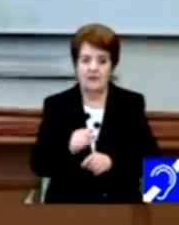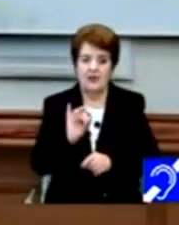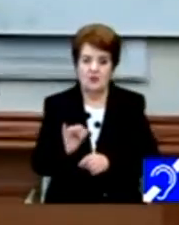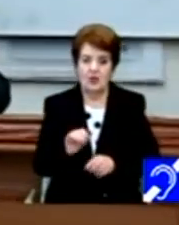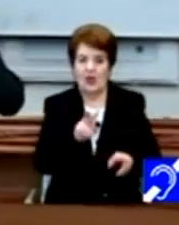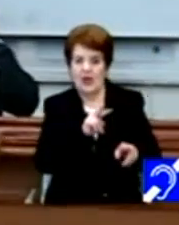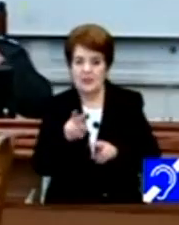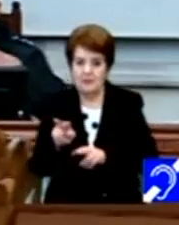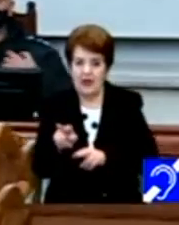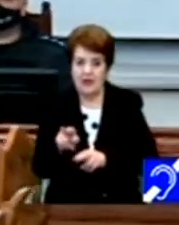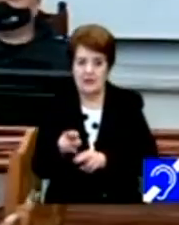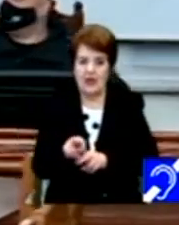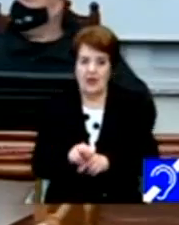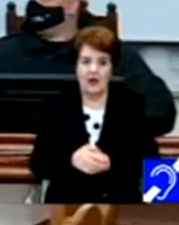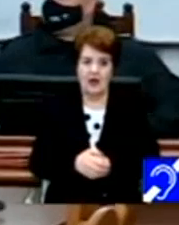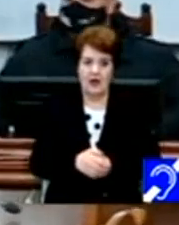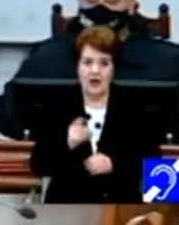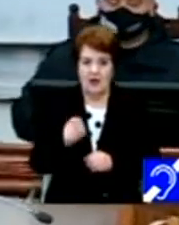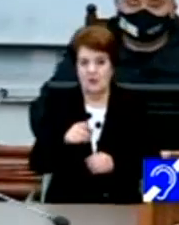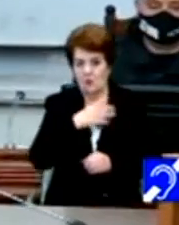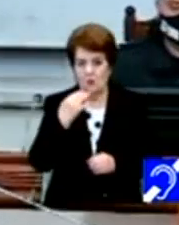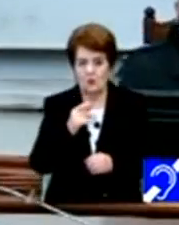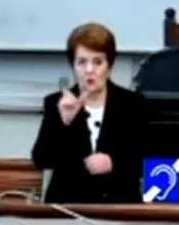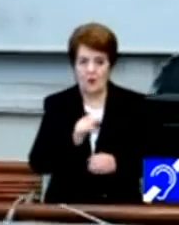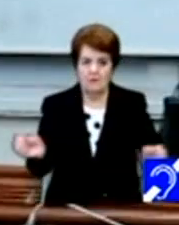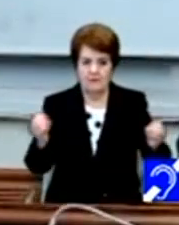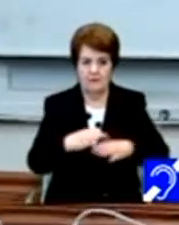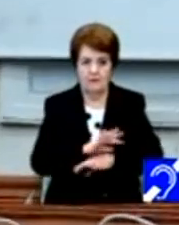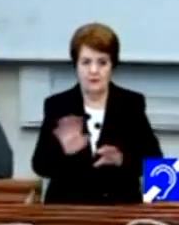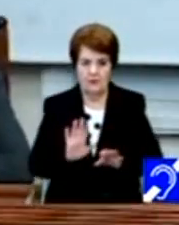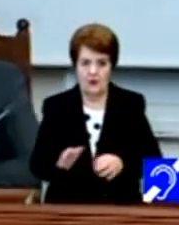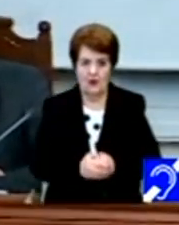respectarea, evitarea aglomerației, păstrarea